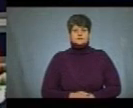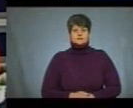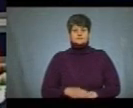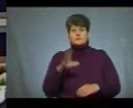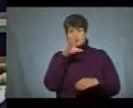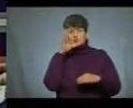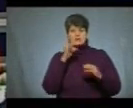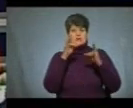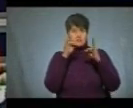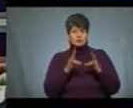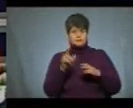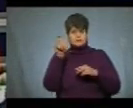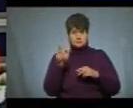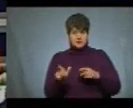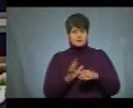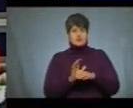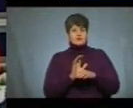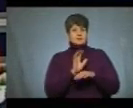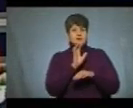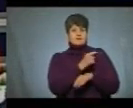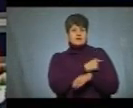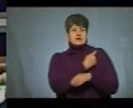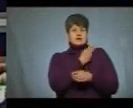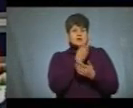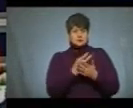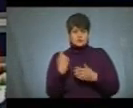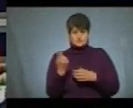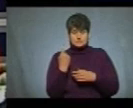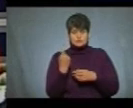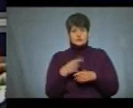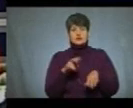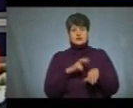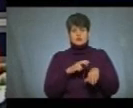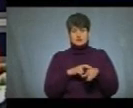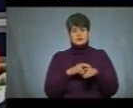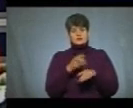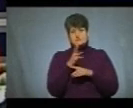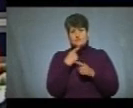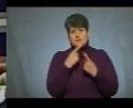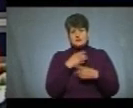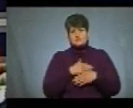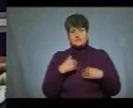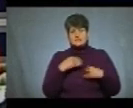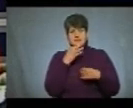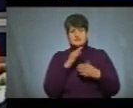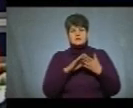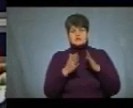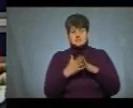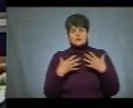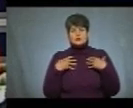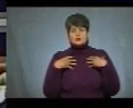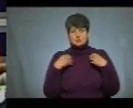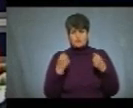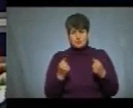Вночі травмованого доправили до університетської лікарні. Лікар Олександр Трибуль на камеру говорити відмовився. Стан здоров'я пацієнта він